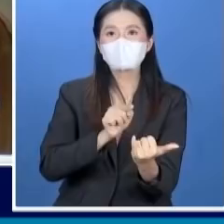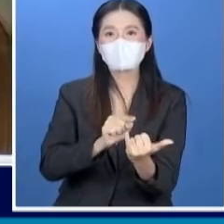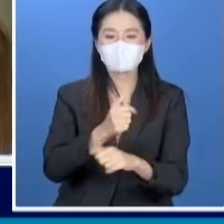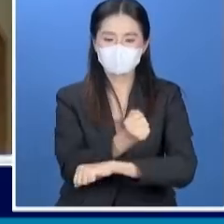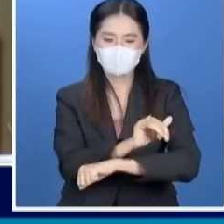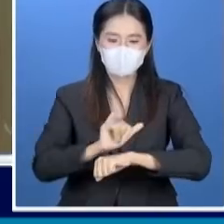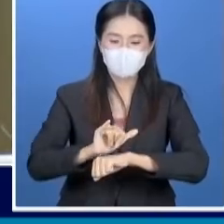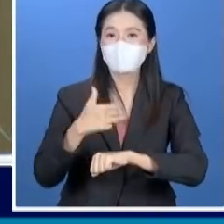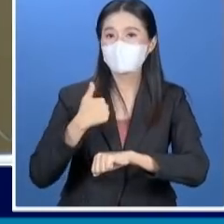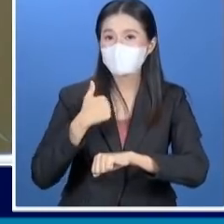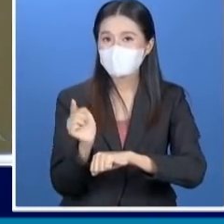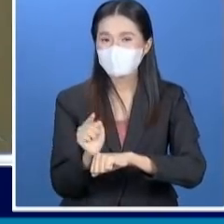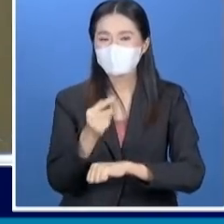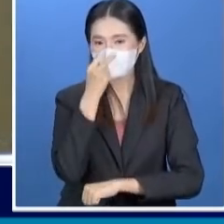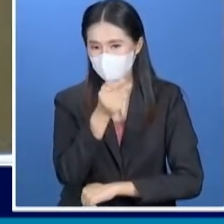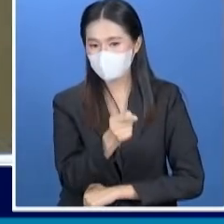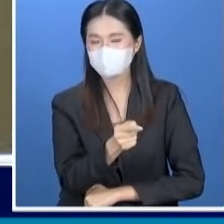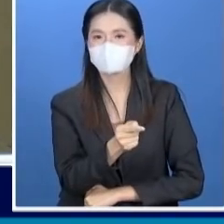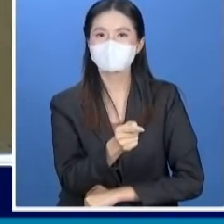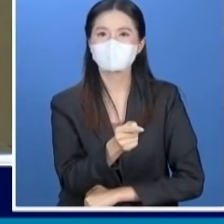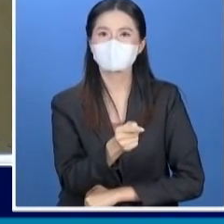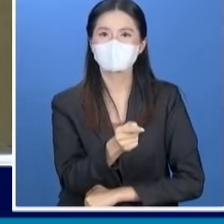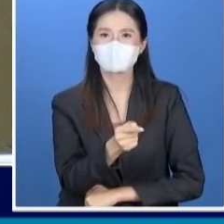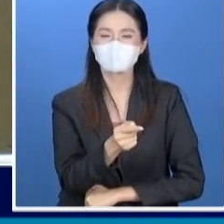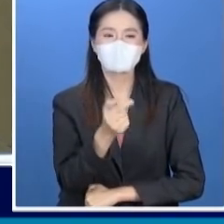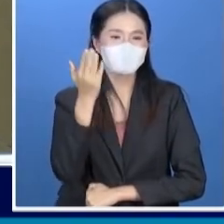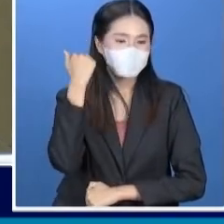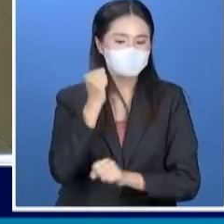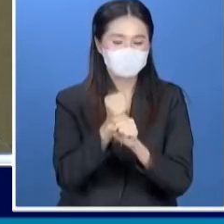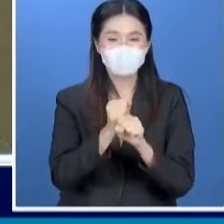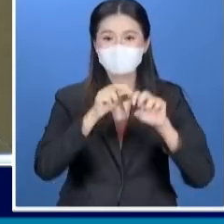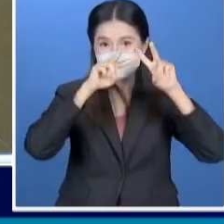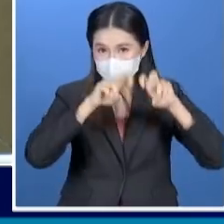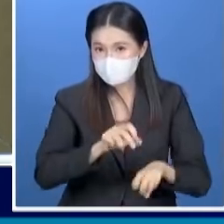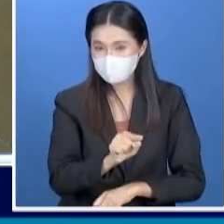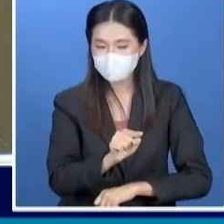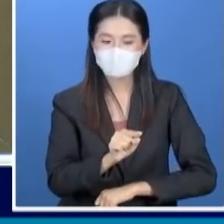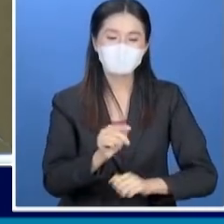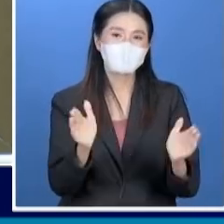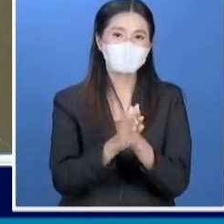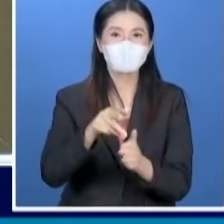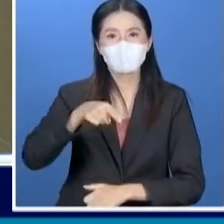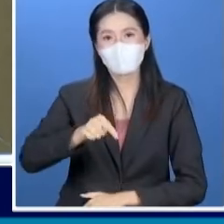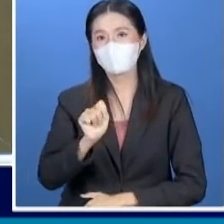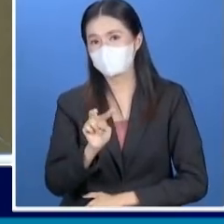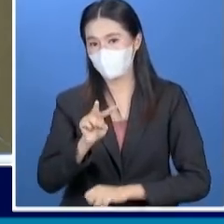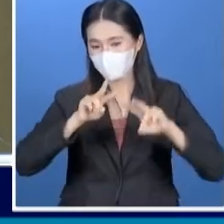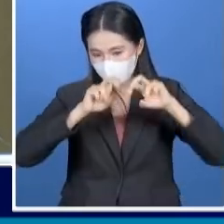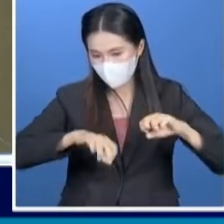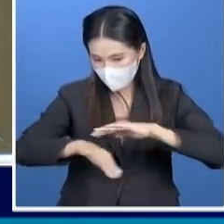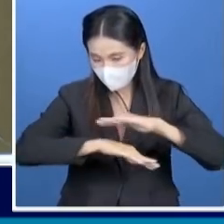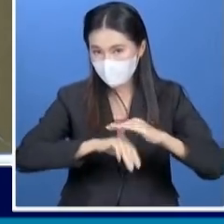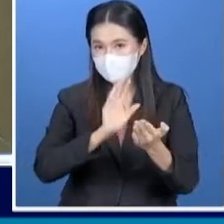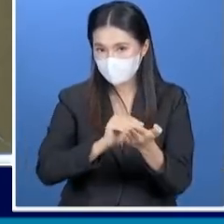ะคะในกรณีนี้ก็จะเห็นได้ชัดแล้วว่าจากทางการสืบสวนสอบสวนและร่วมกับพถ.ก็ได้นำ